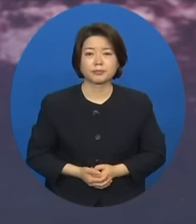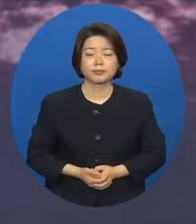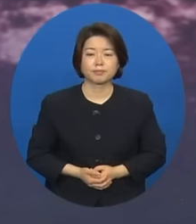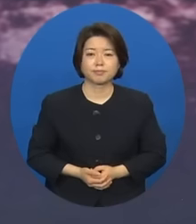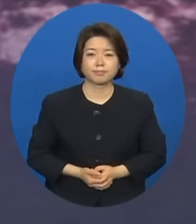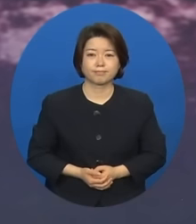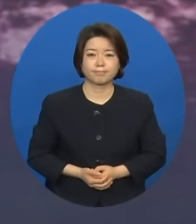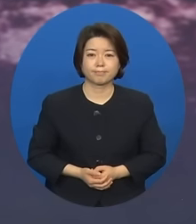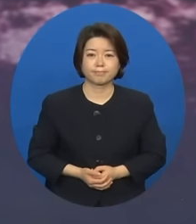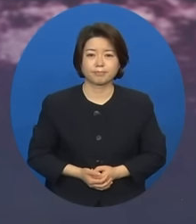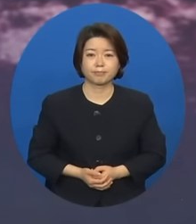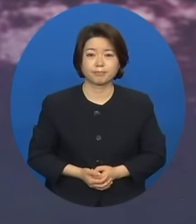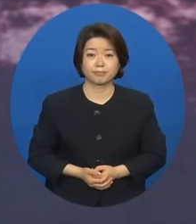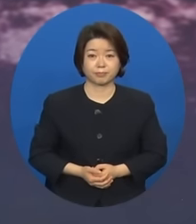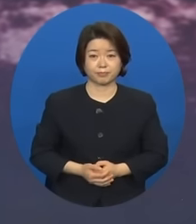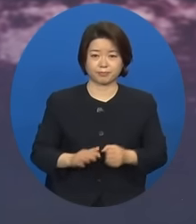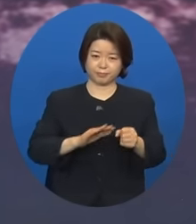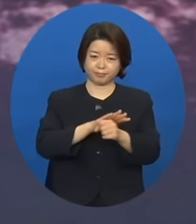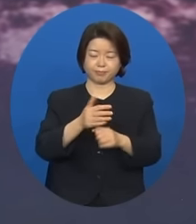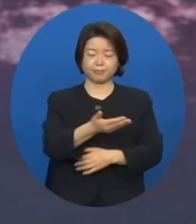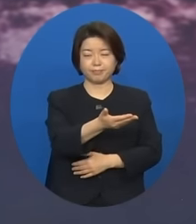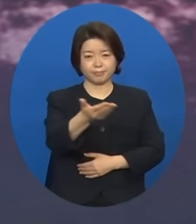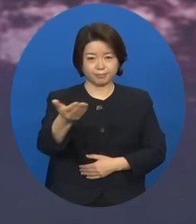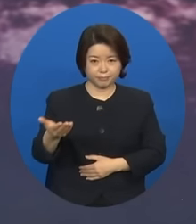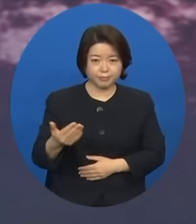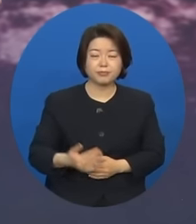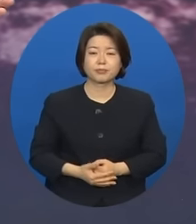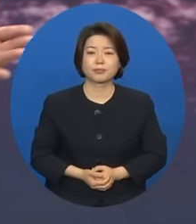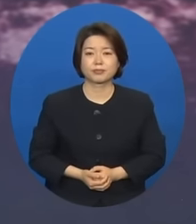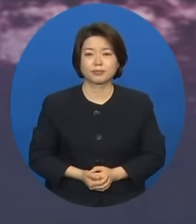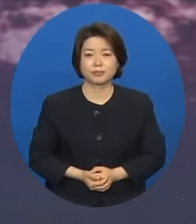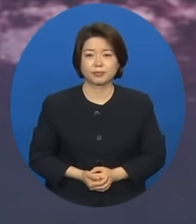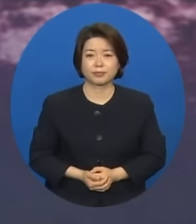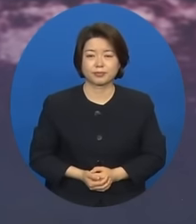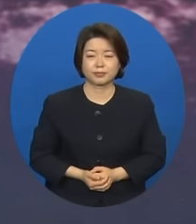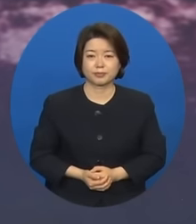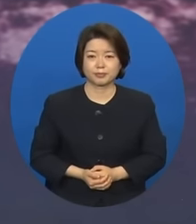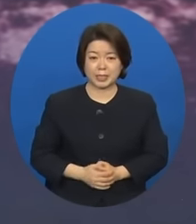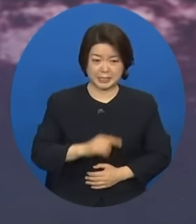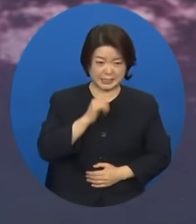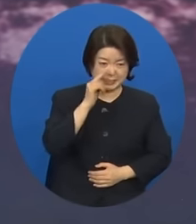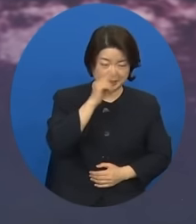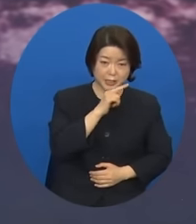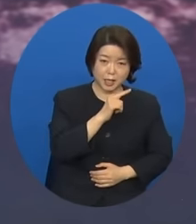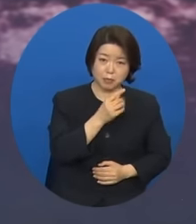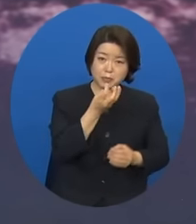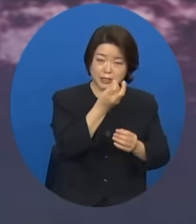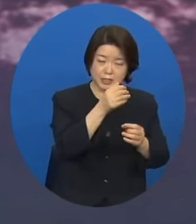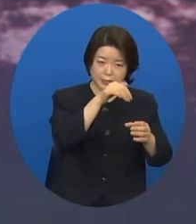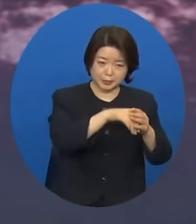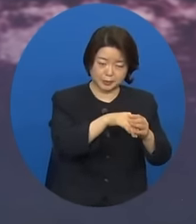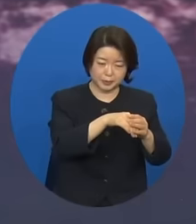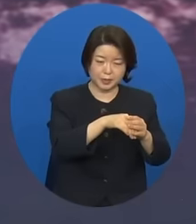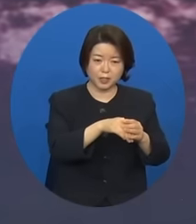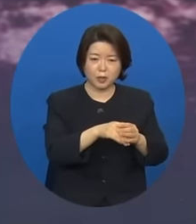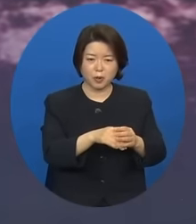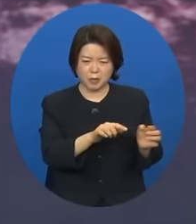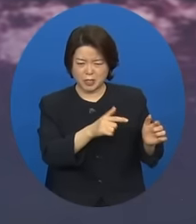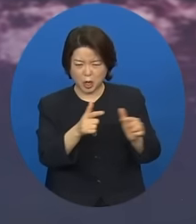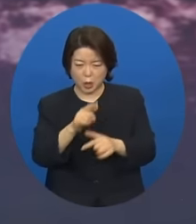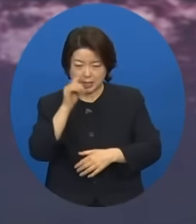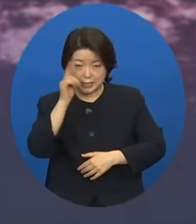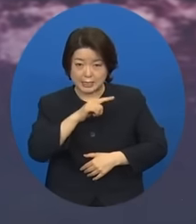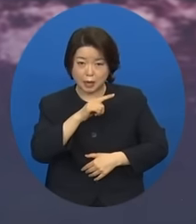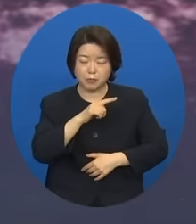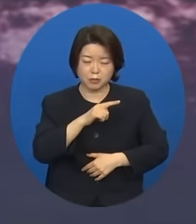오시든지 그럼 사랑하 여러분 가라지와 흙더미를 여러분 지우셔야 돼요 오늘